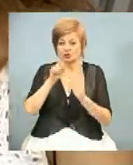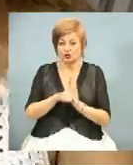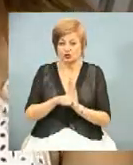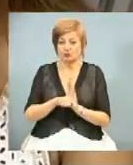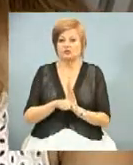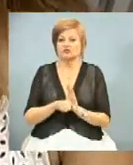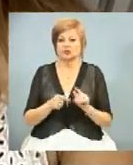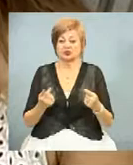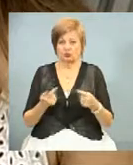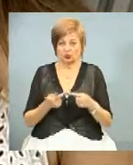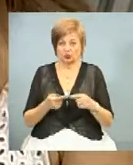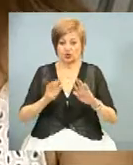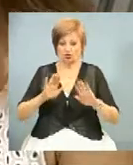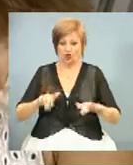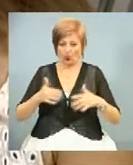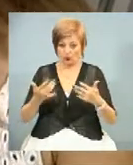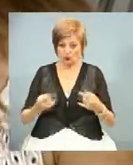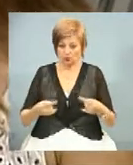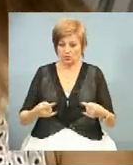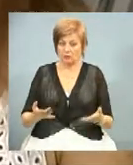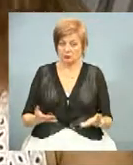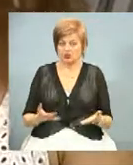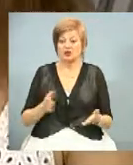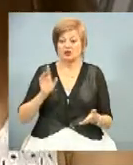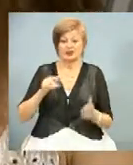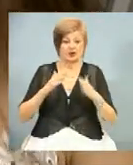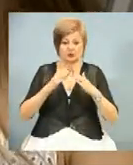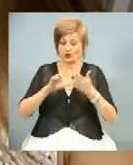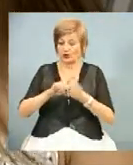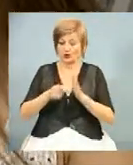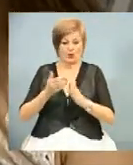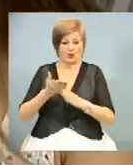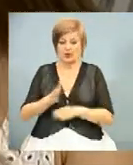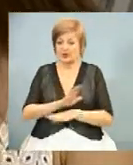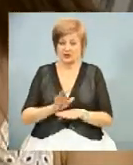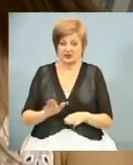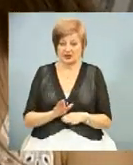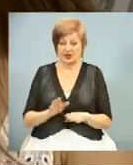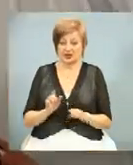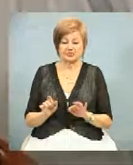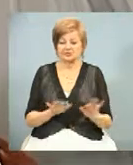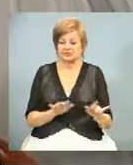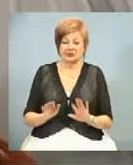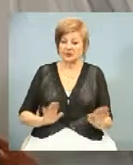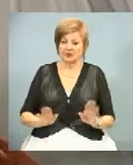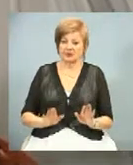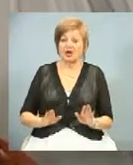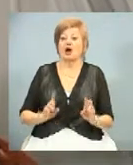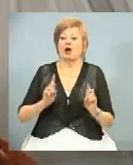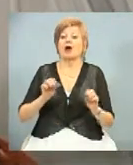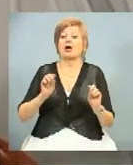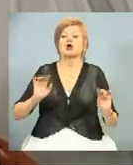до якогось конкретного комп'ютера. Так. Вони навіть можуть не заходити до тебе в кімнату та не клацати цей комп'ютер. Так. А як